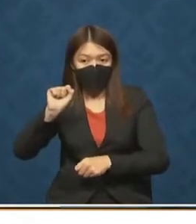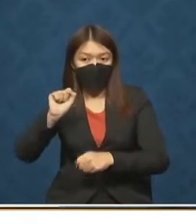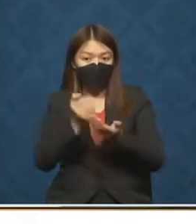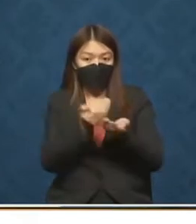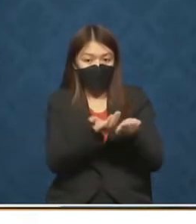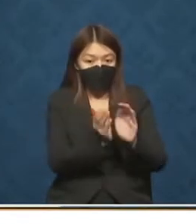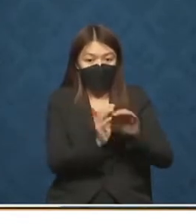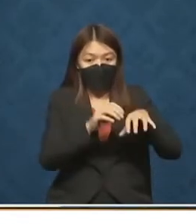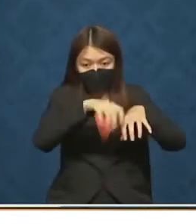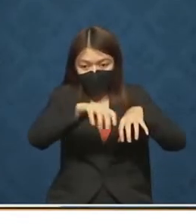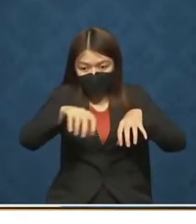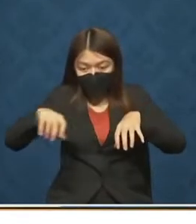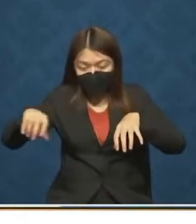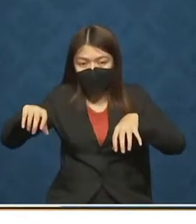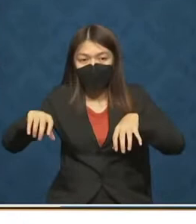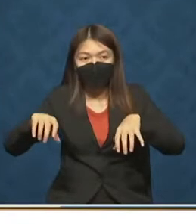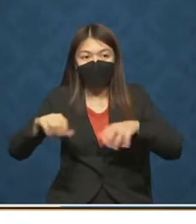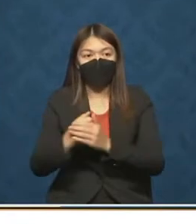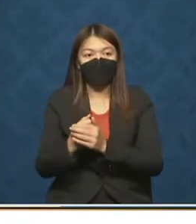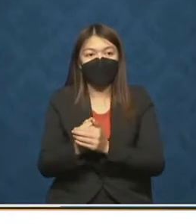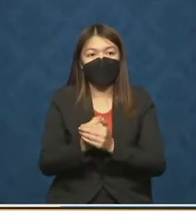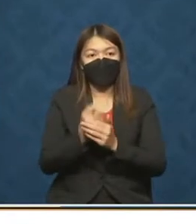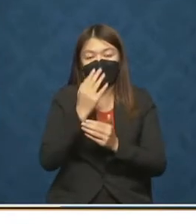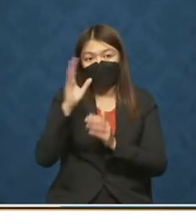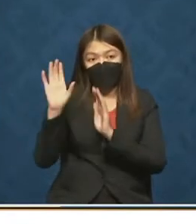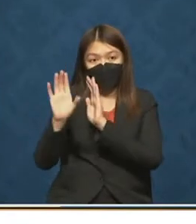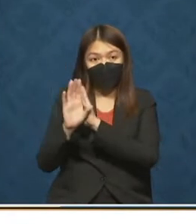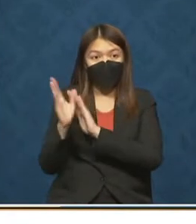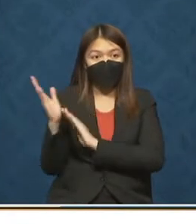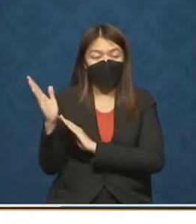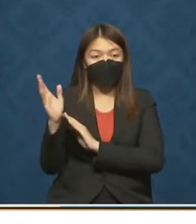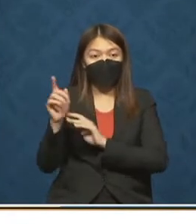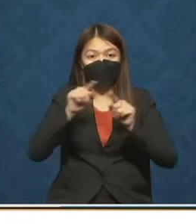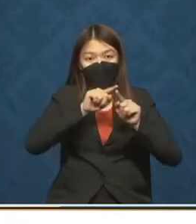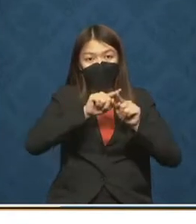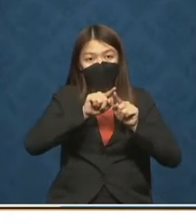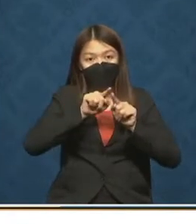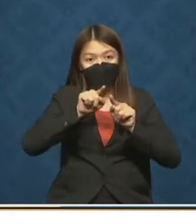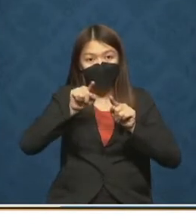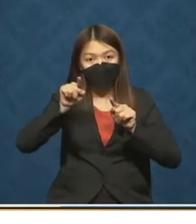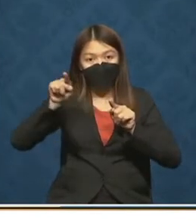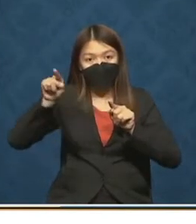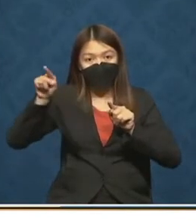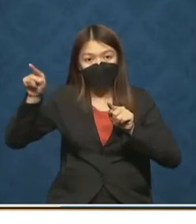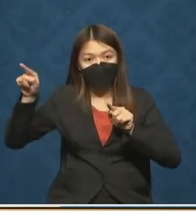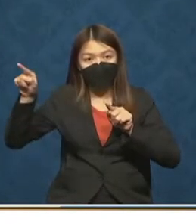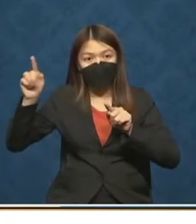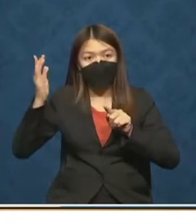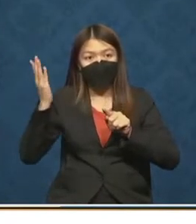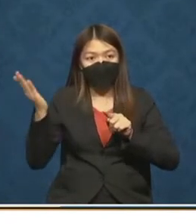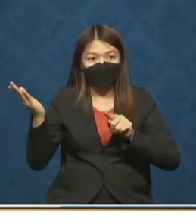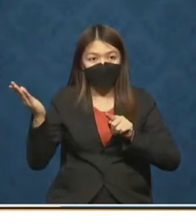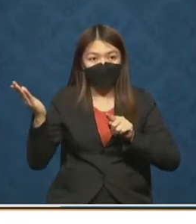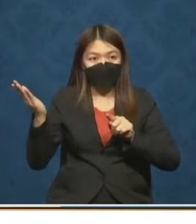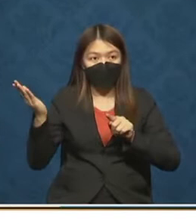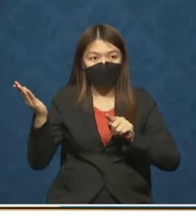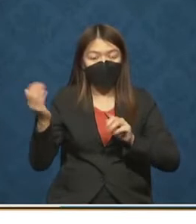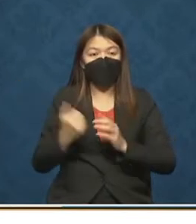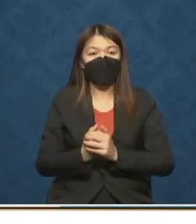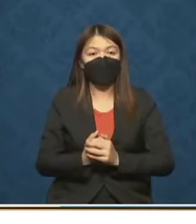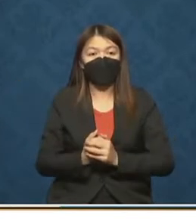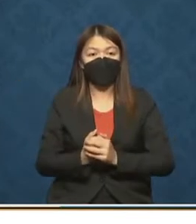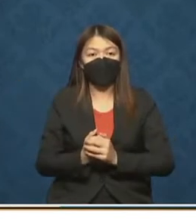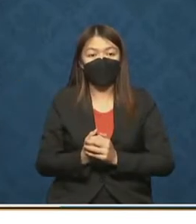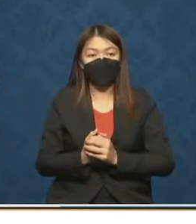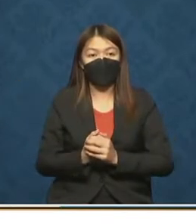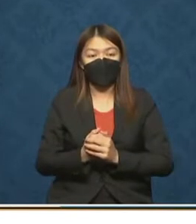ปี 2559 6500 blownปี 2560 ประมาณ 7500 balloonปี